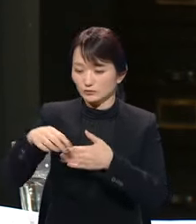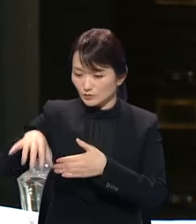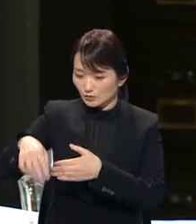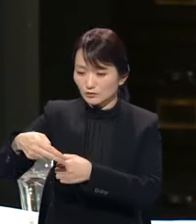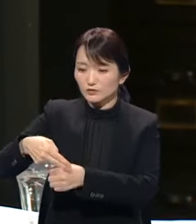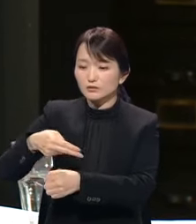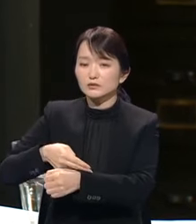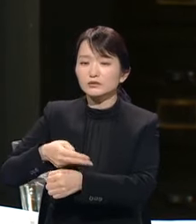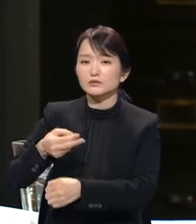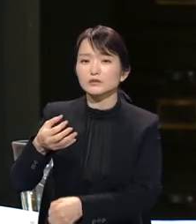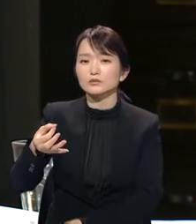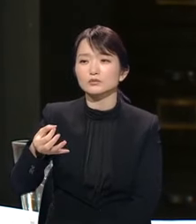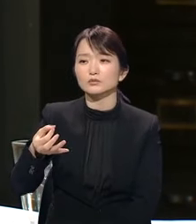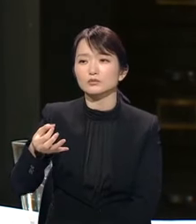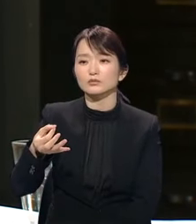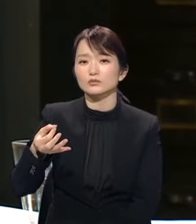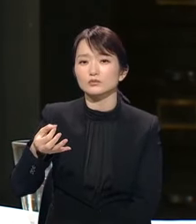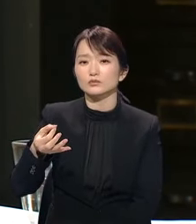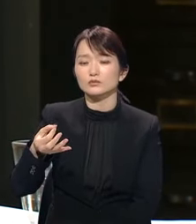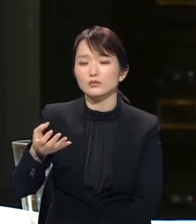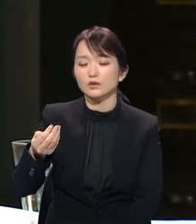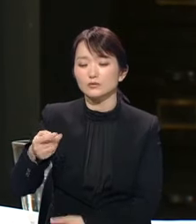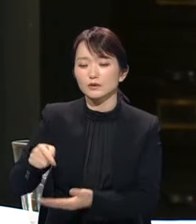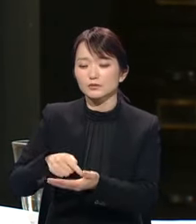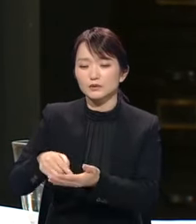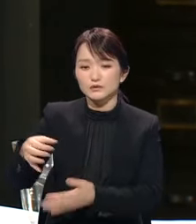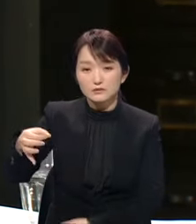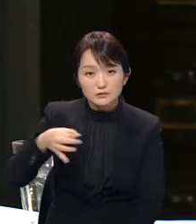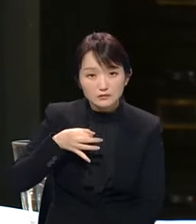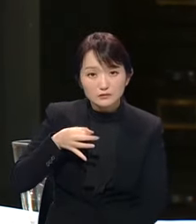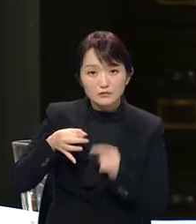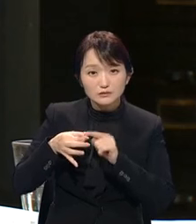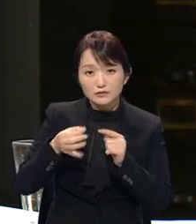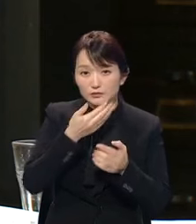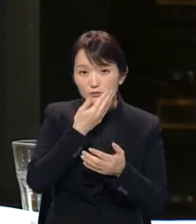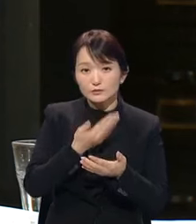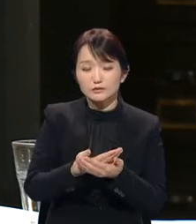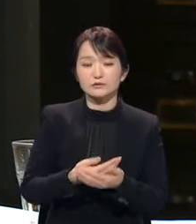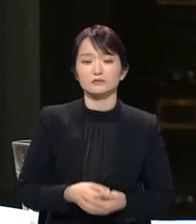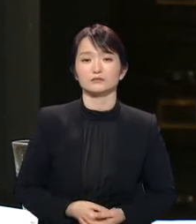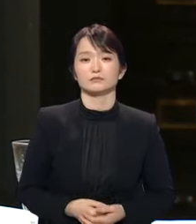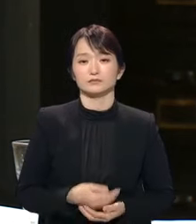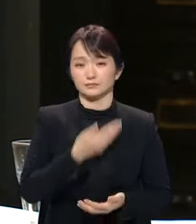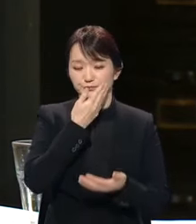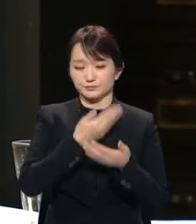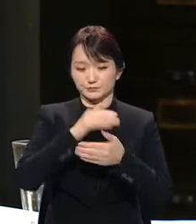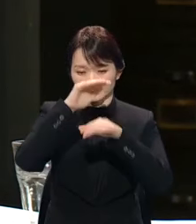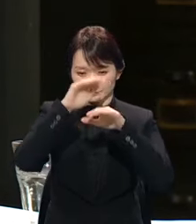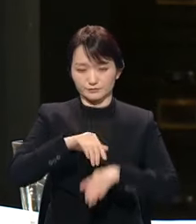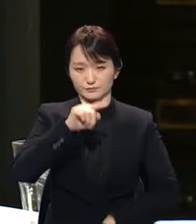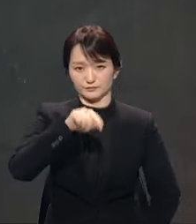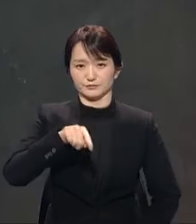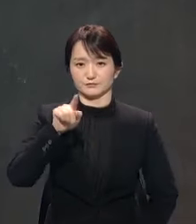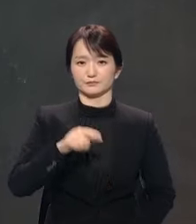측으로부터 얼마의 배상금을 받아냈느냐 이게 핵심이겠죠. 체크포인트 짚어보죠.